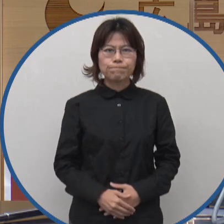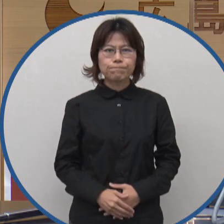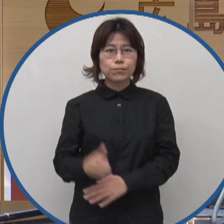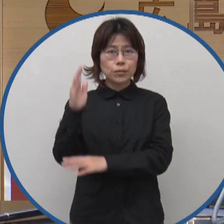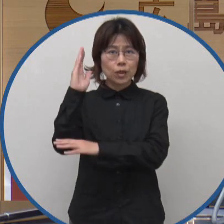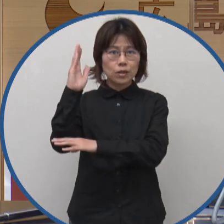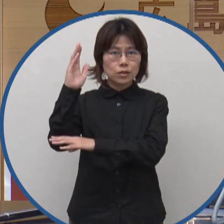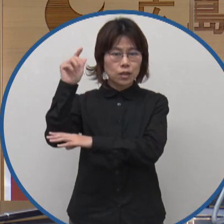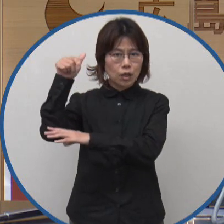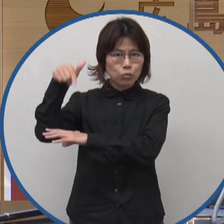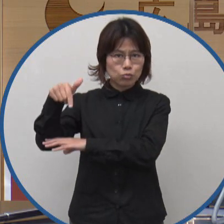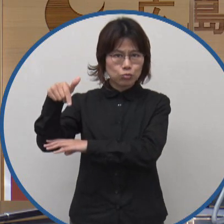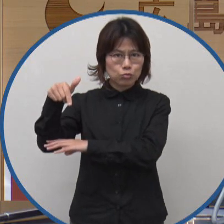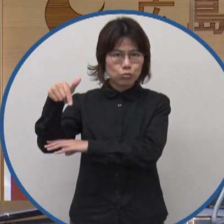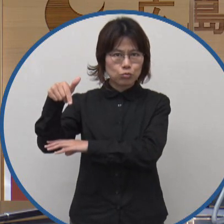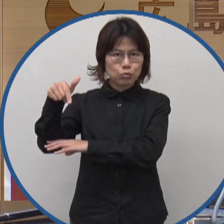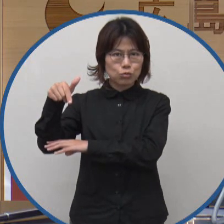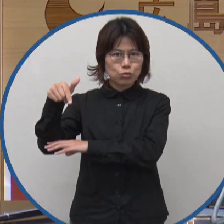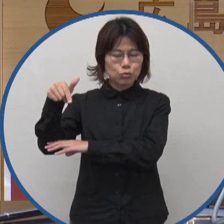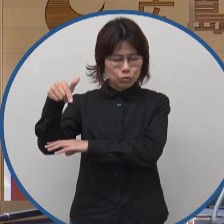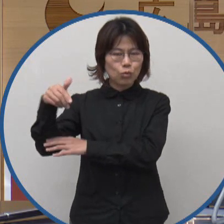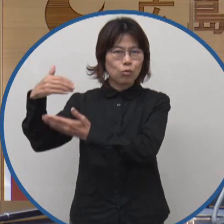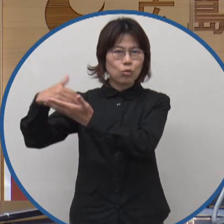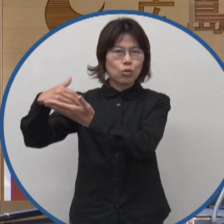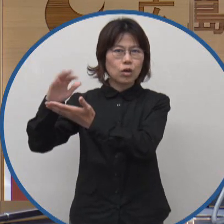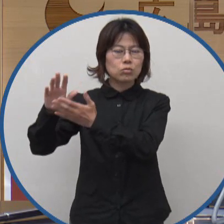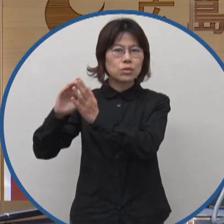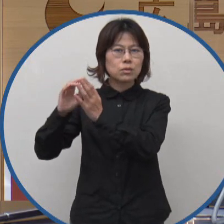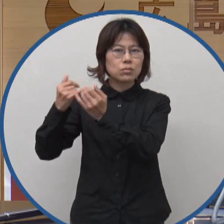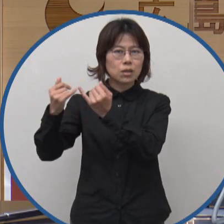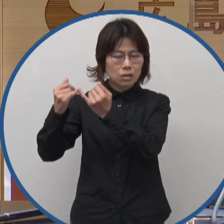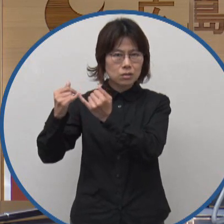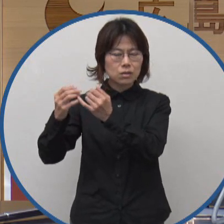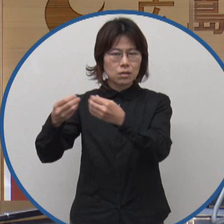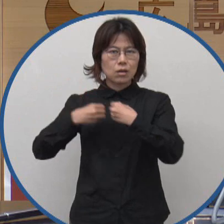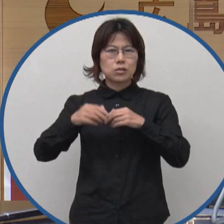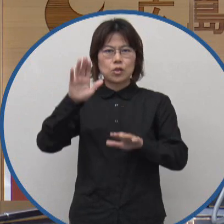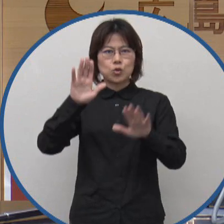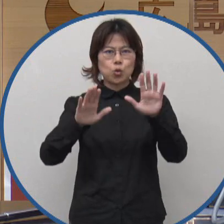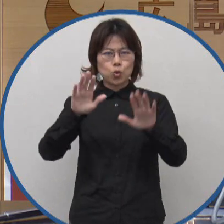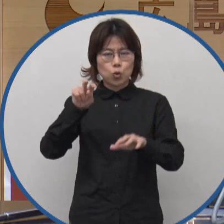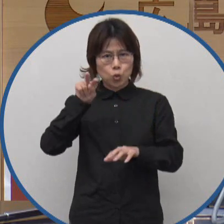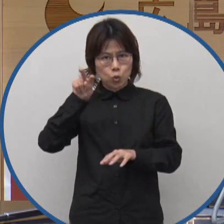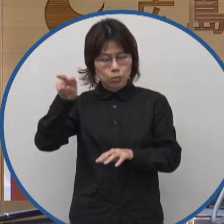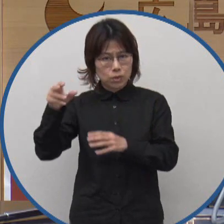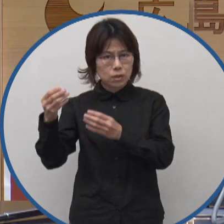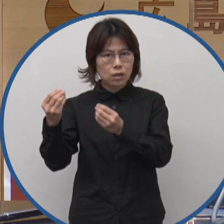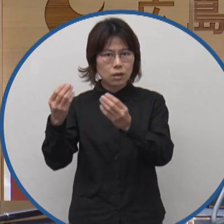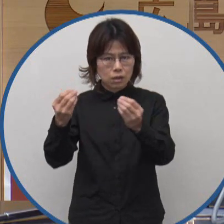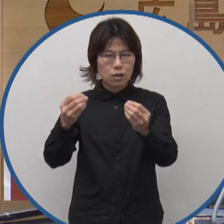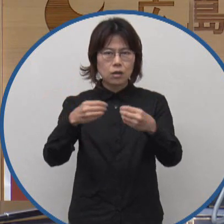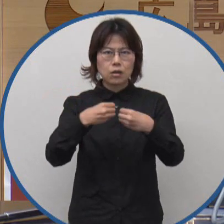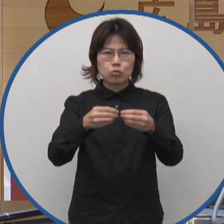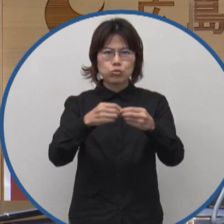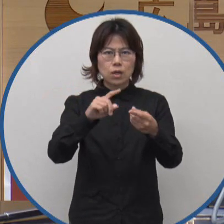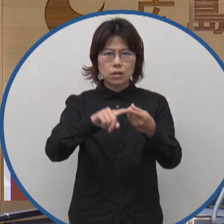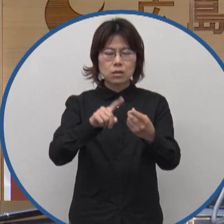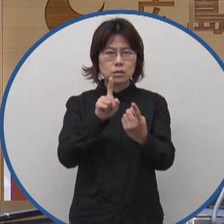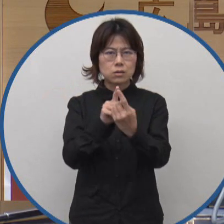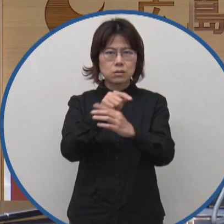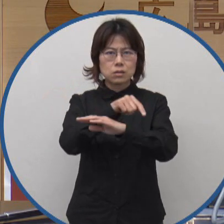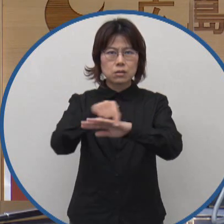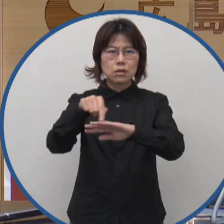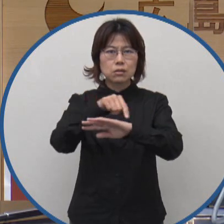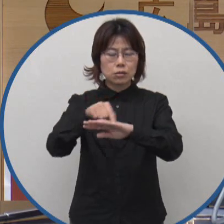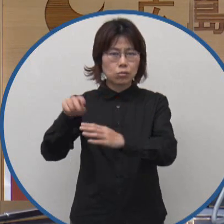政府が言われているように感染状況を注視しながら具体的な対策というのは決